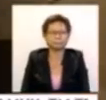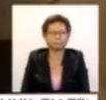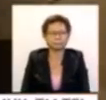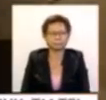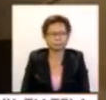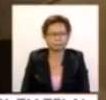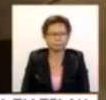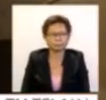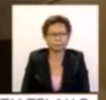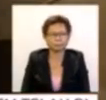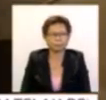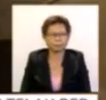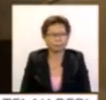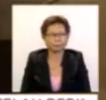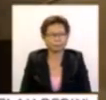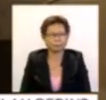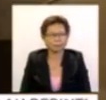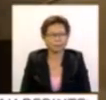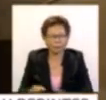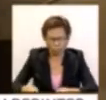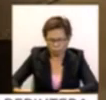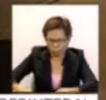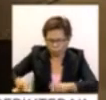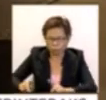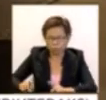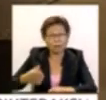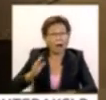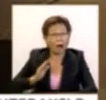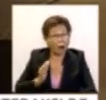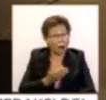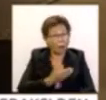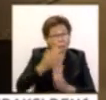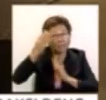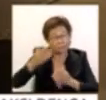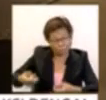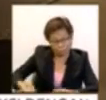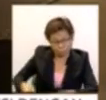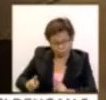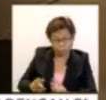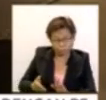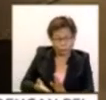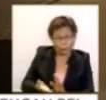Our GDP will increase by